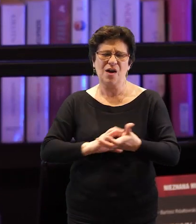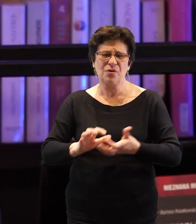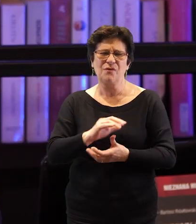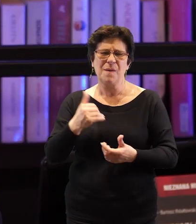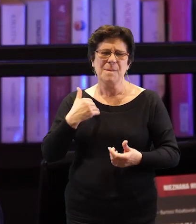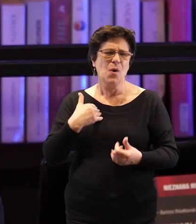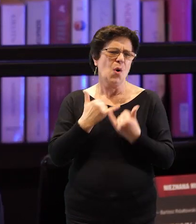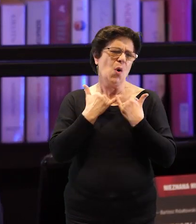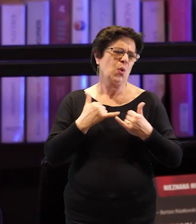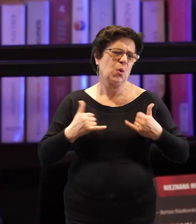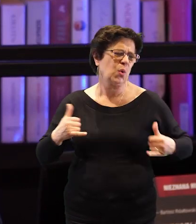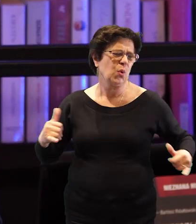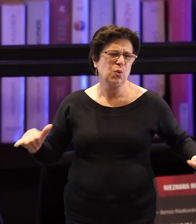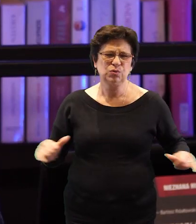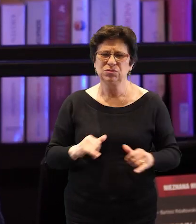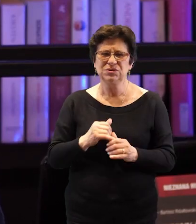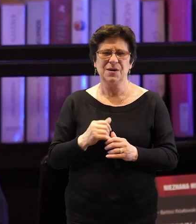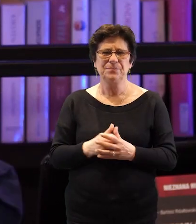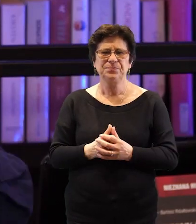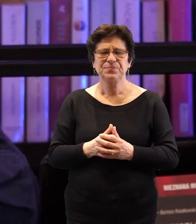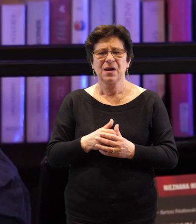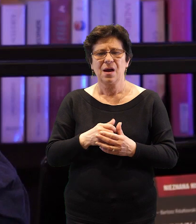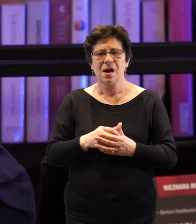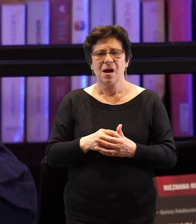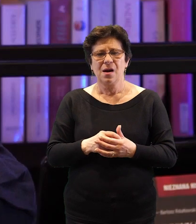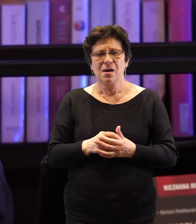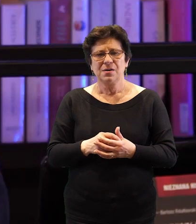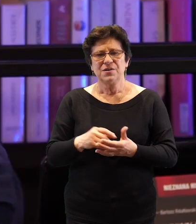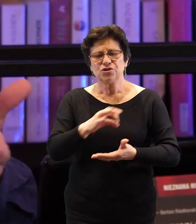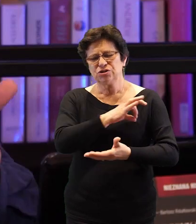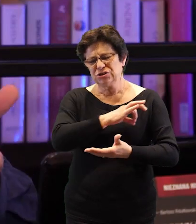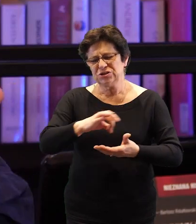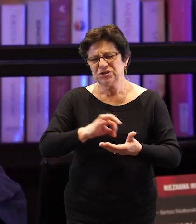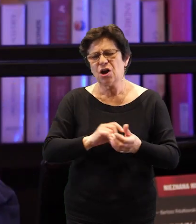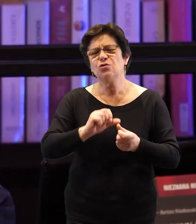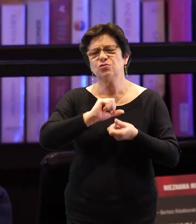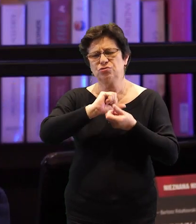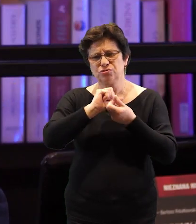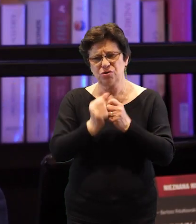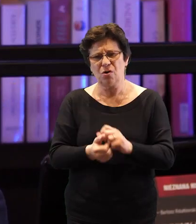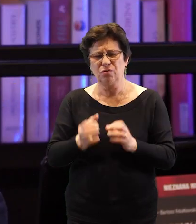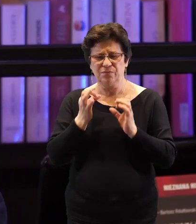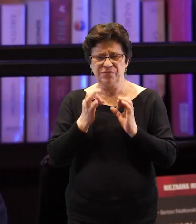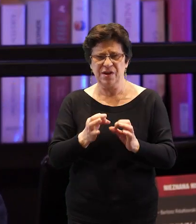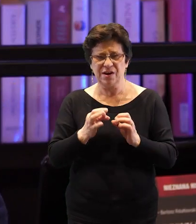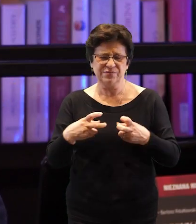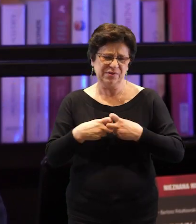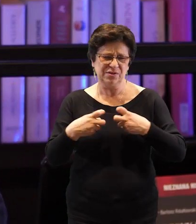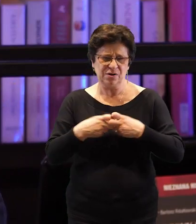setki różnych projektów samolotów, których są dzisiaj szkice, można je przeglądać, tak zwana